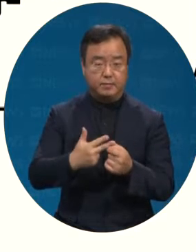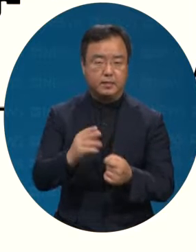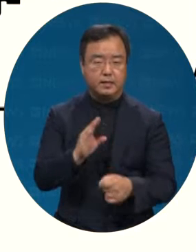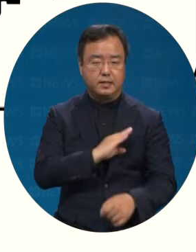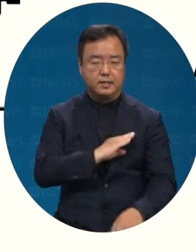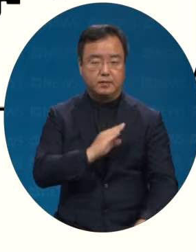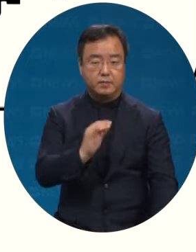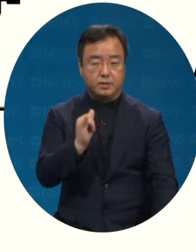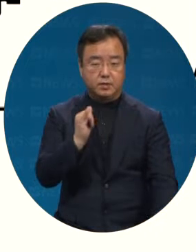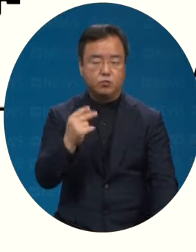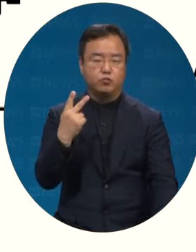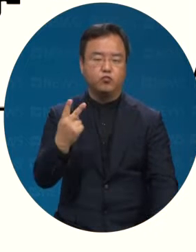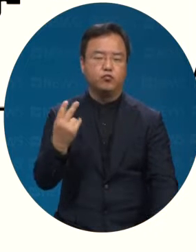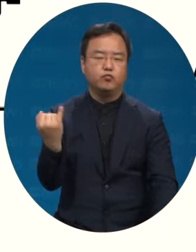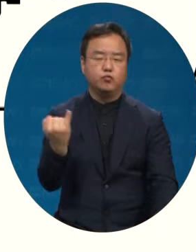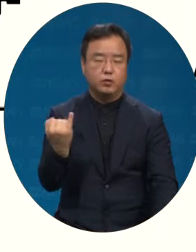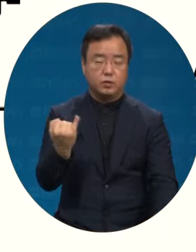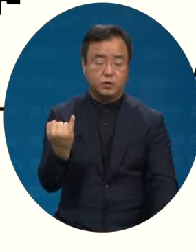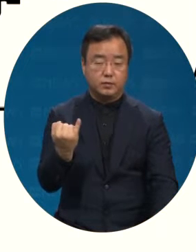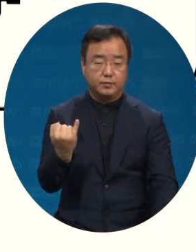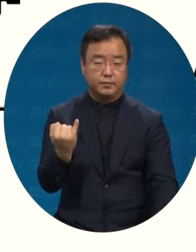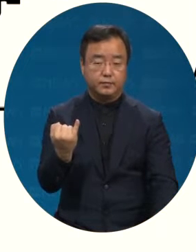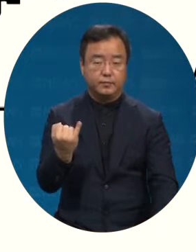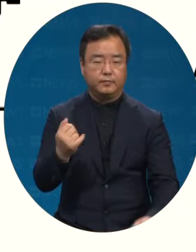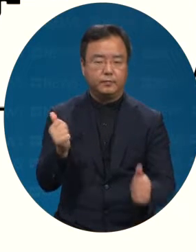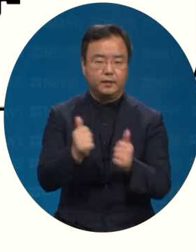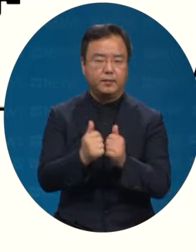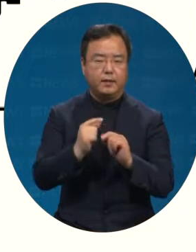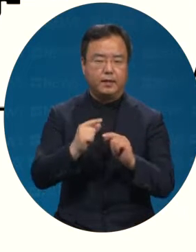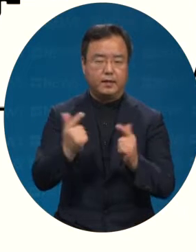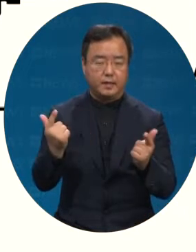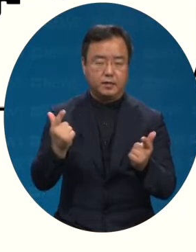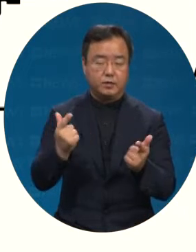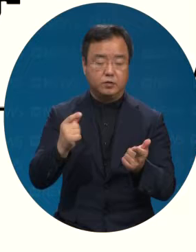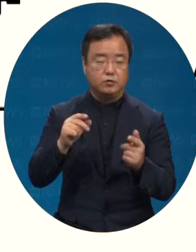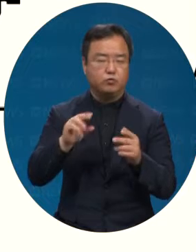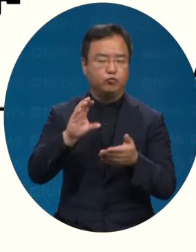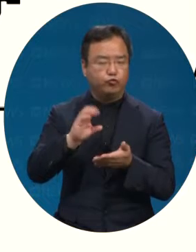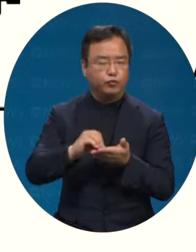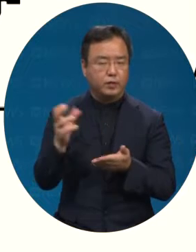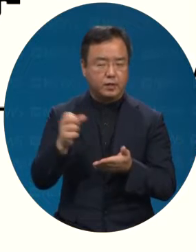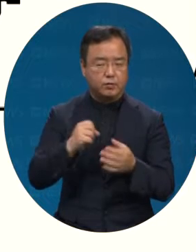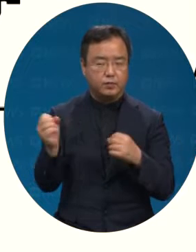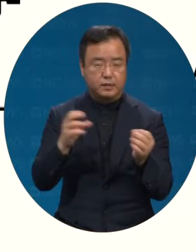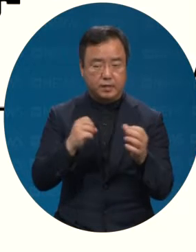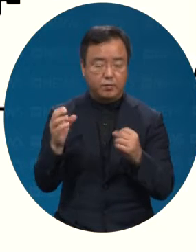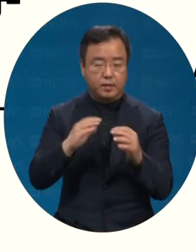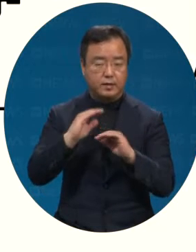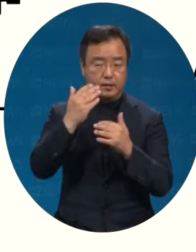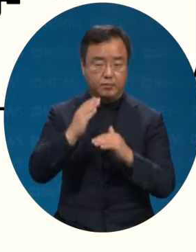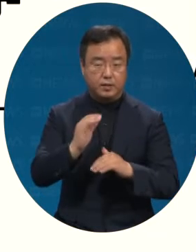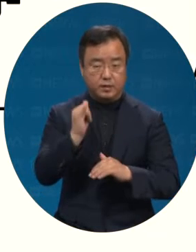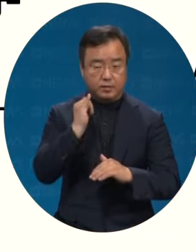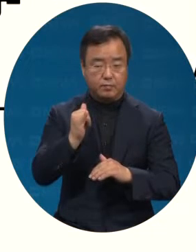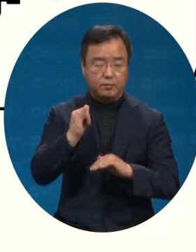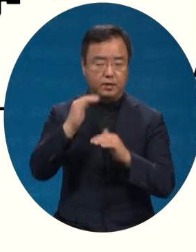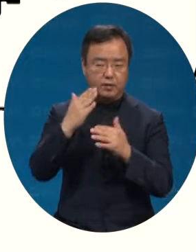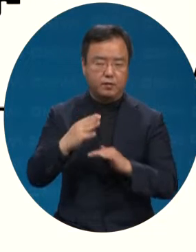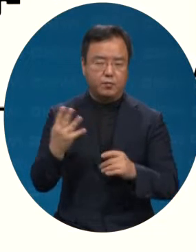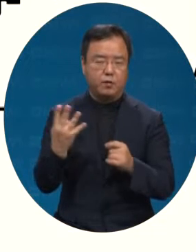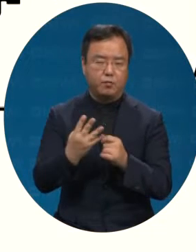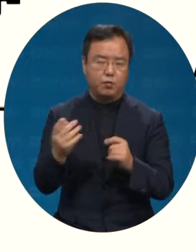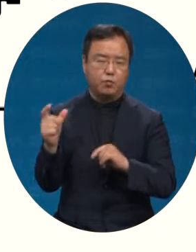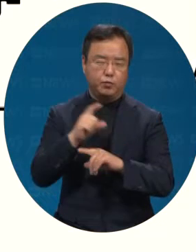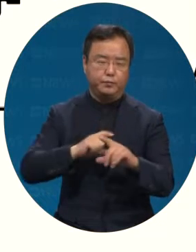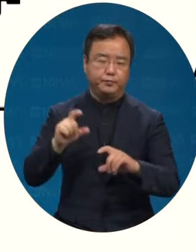남성이 아닌 주제에 관해 대화를 나누는 장면이 있느냐는 발달 테스트에 4가지를 추가한 겁니다 핵심